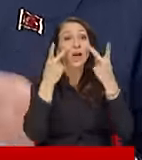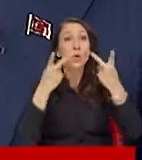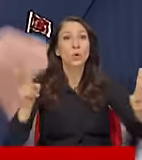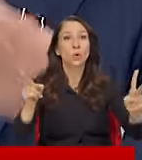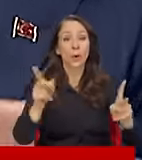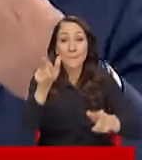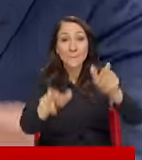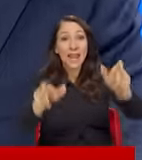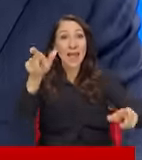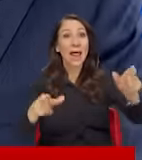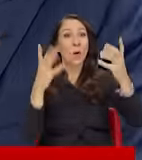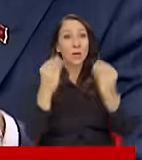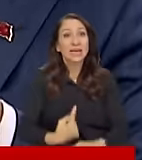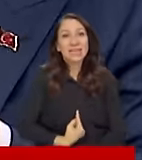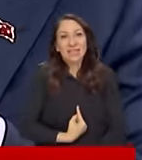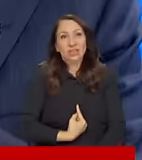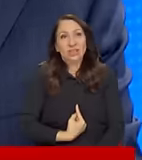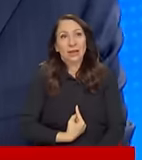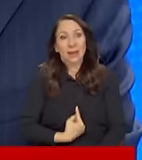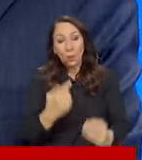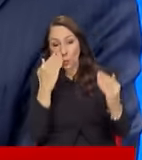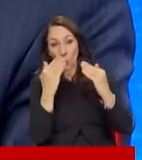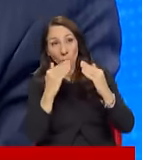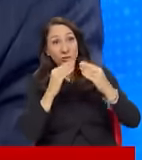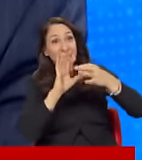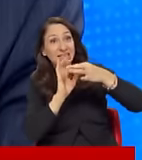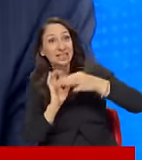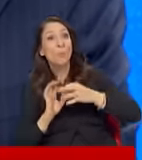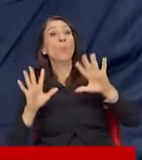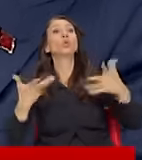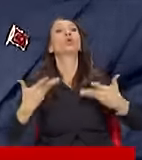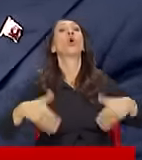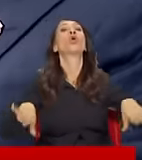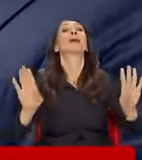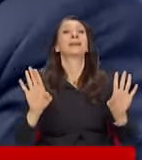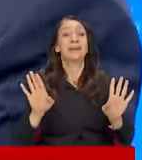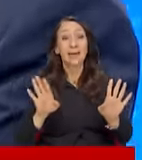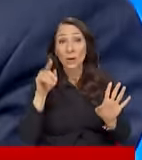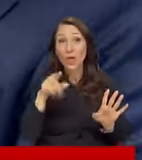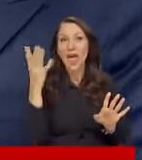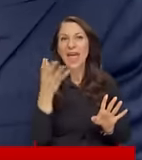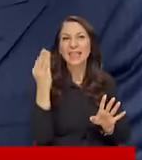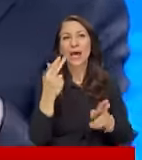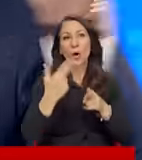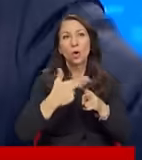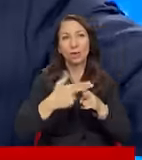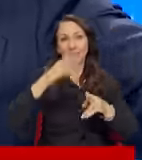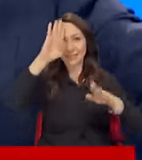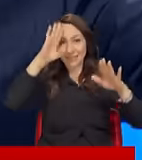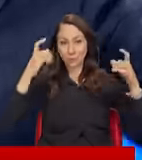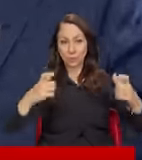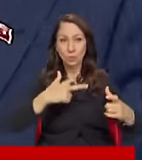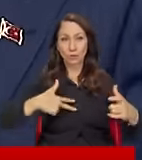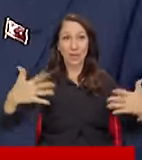bireyleri olduğunu hissedeceği, liyakat zincirinin asla bozuk olmadığı, Bunun en güzel simgesinin İstanbul